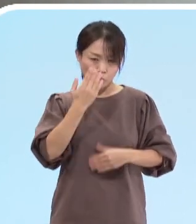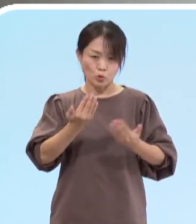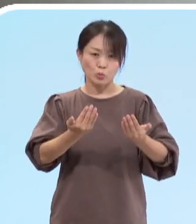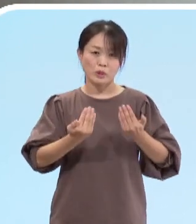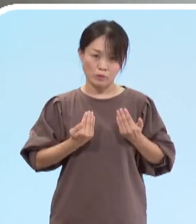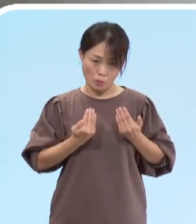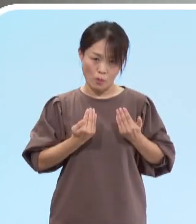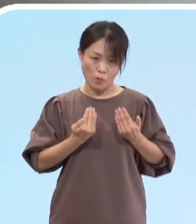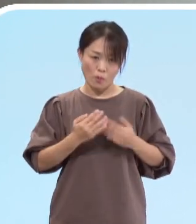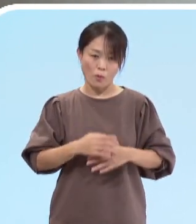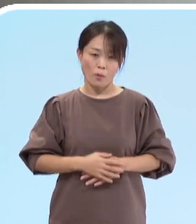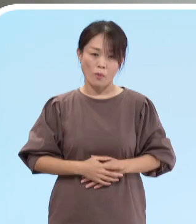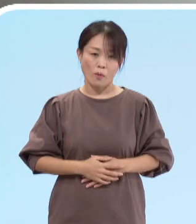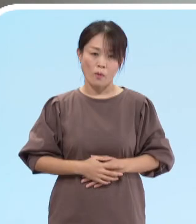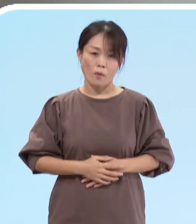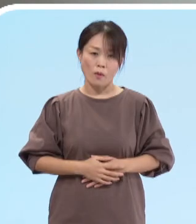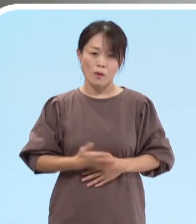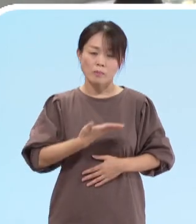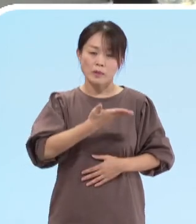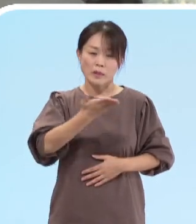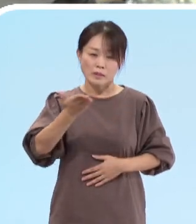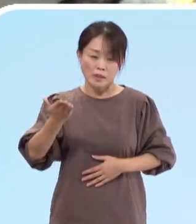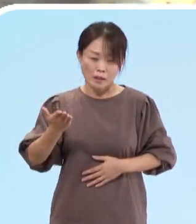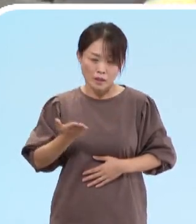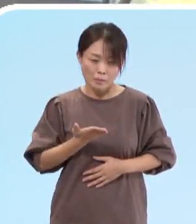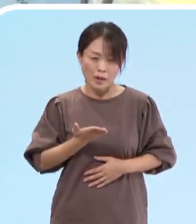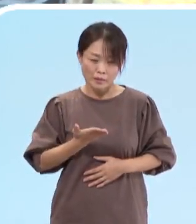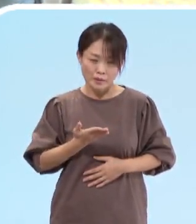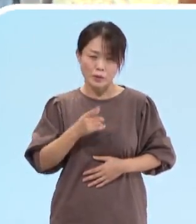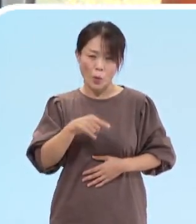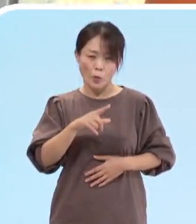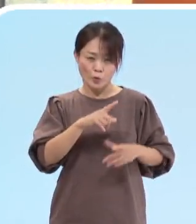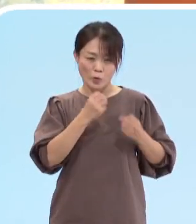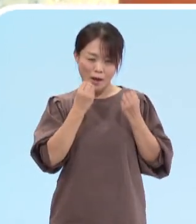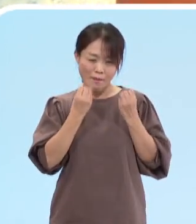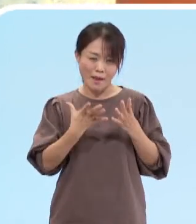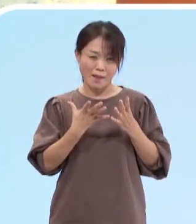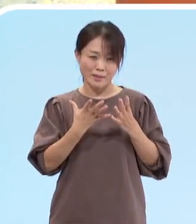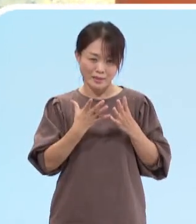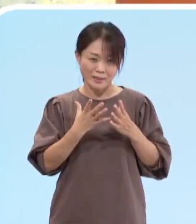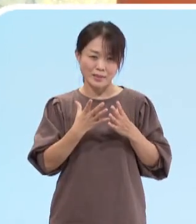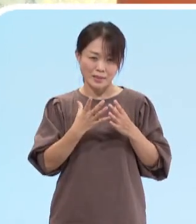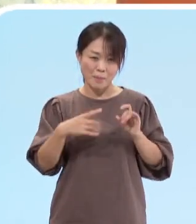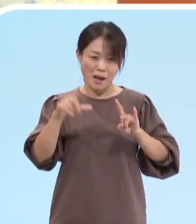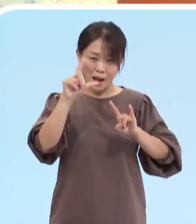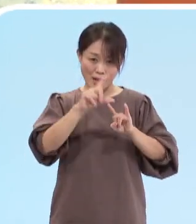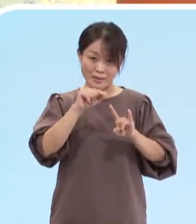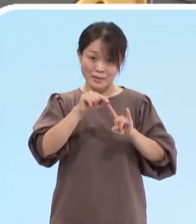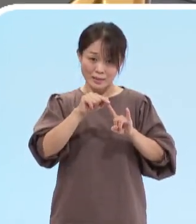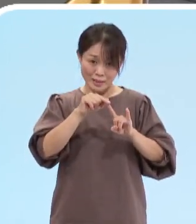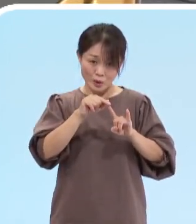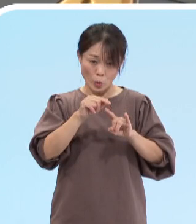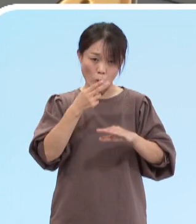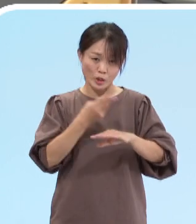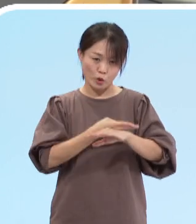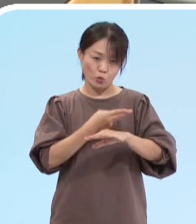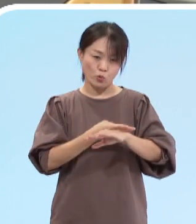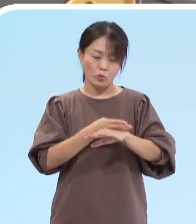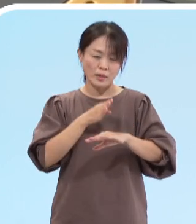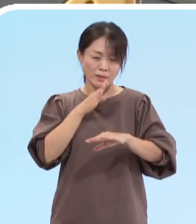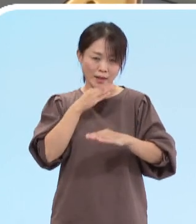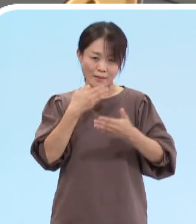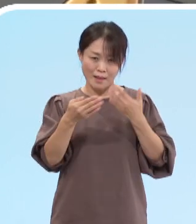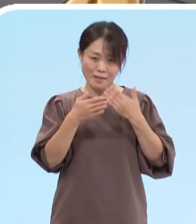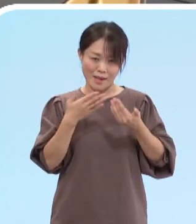が、急務になっていると思います。皆様にですね、まあ、こういった新しい ICT の、最新技術というものを